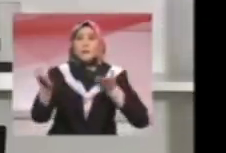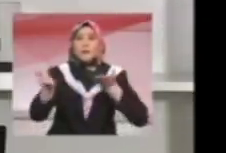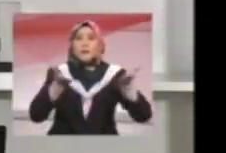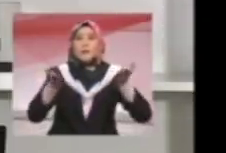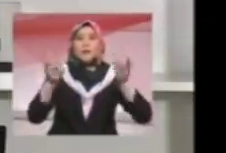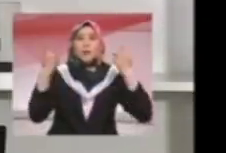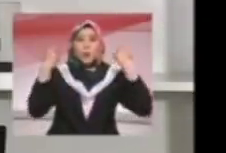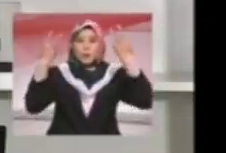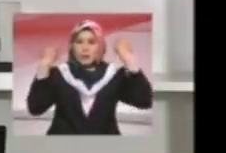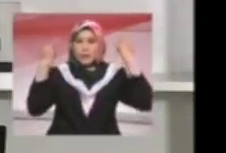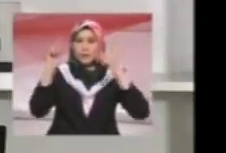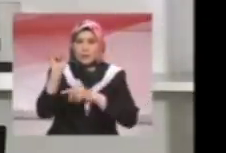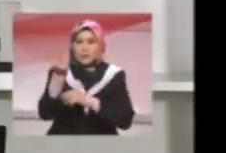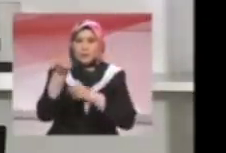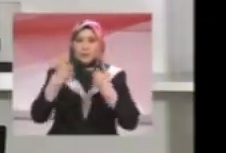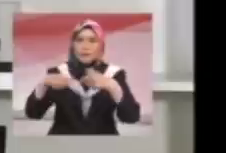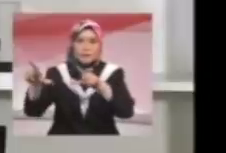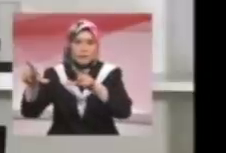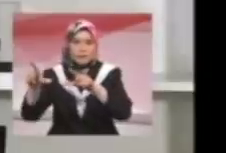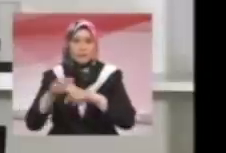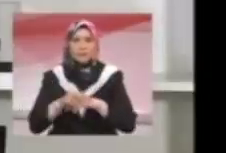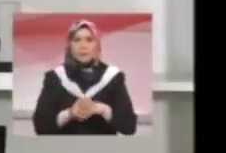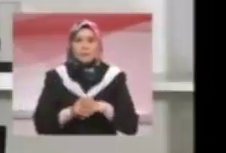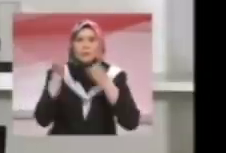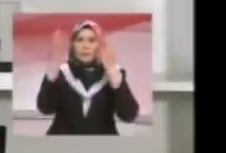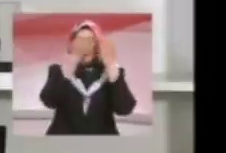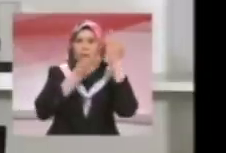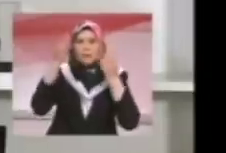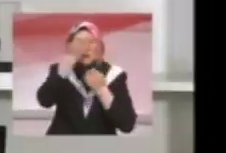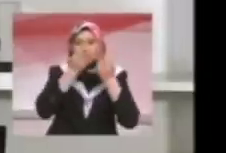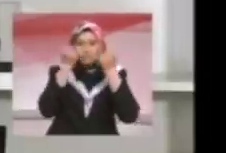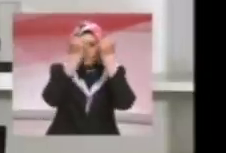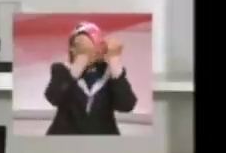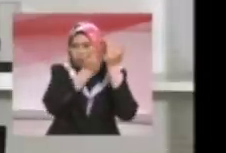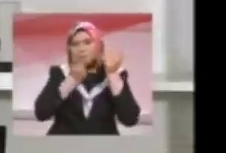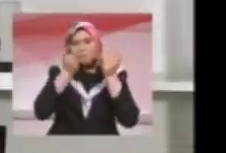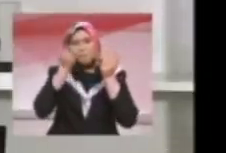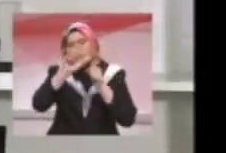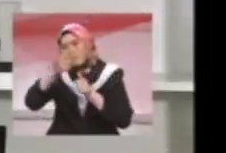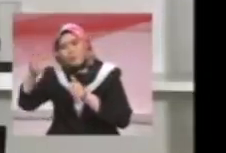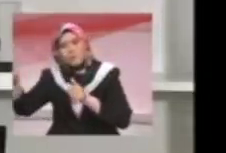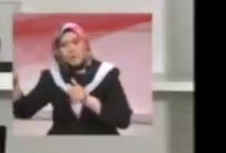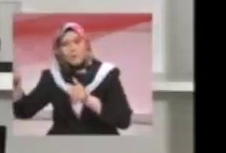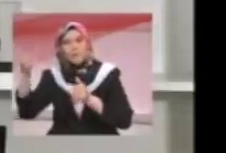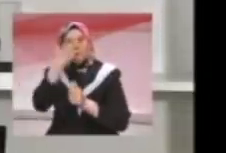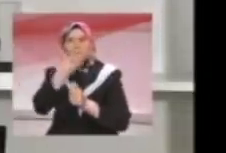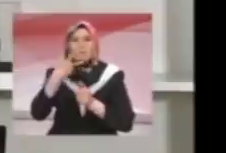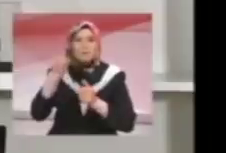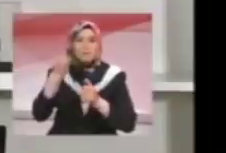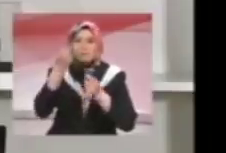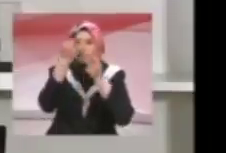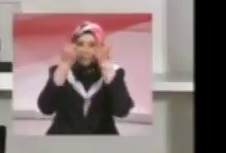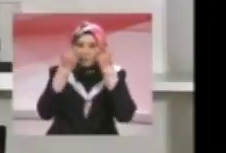saja yang dibenarkan facial dan lain-lain untuk kecantikan